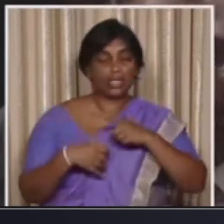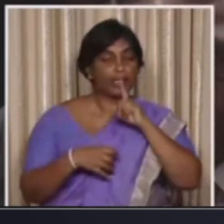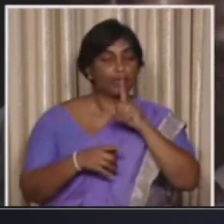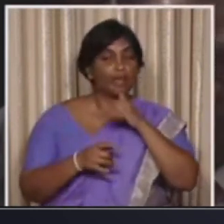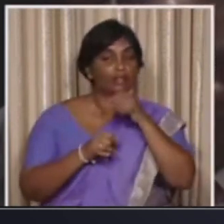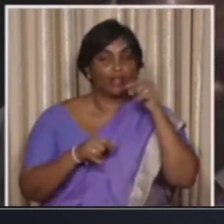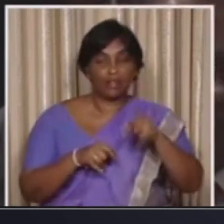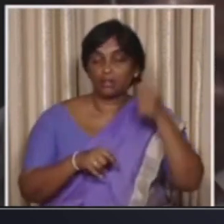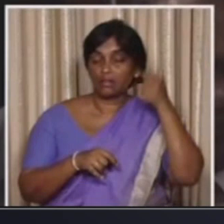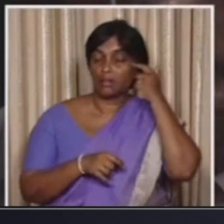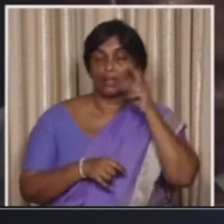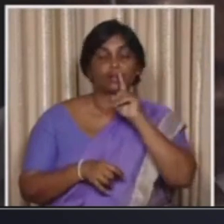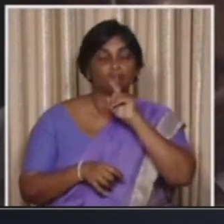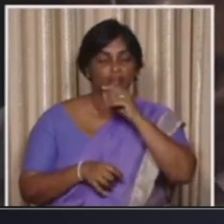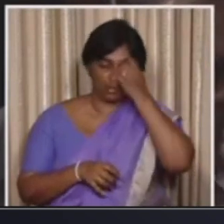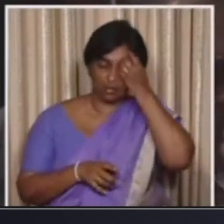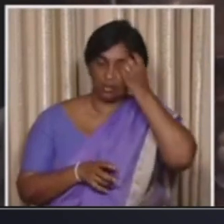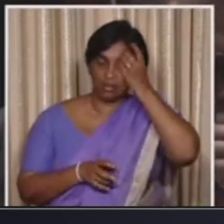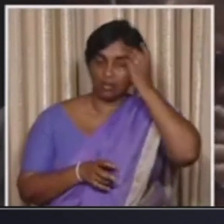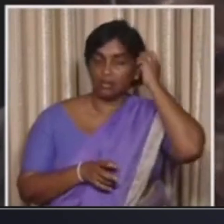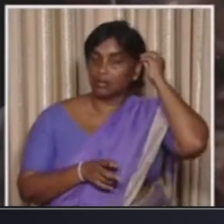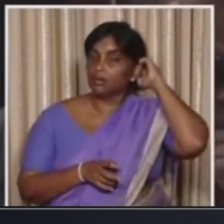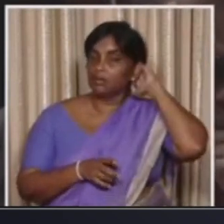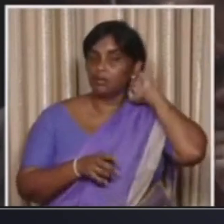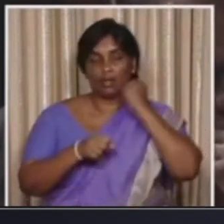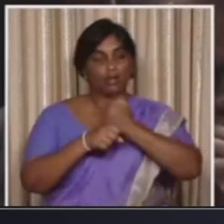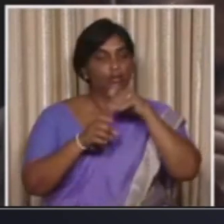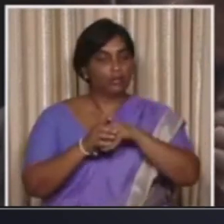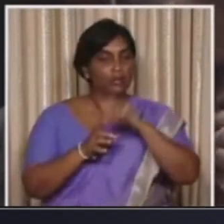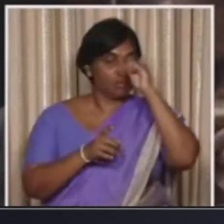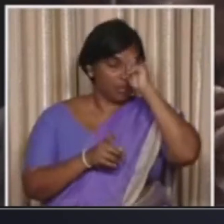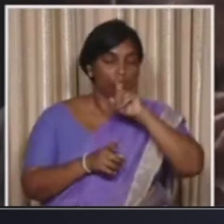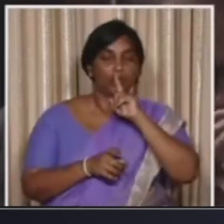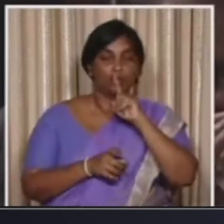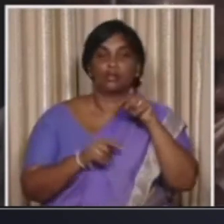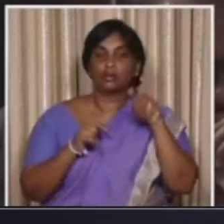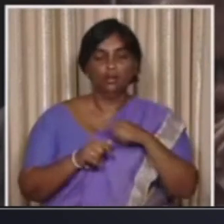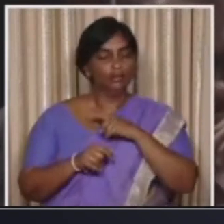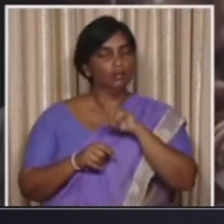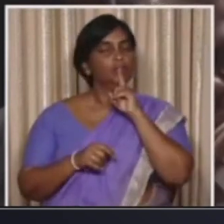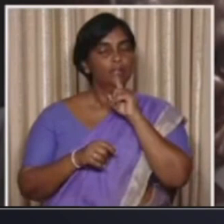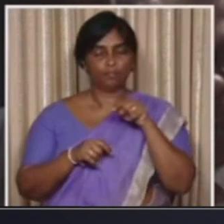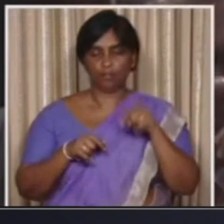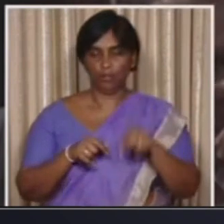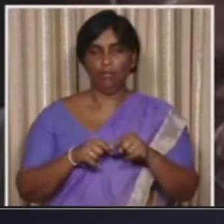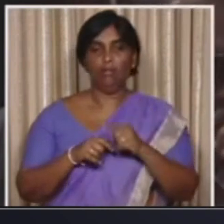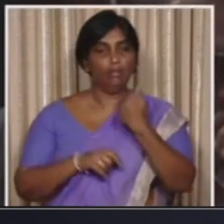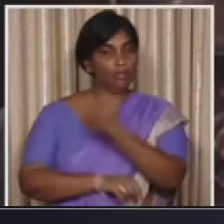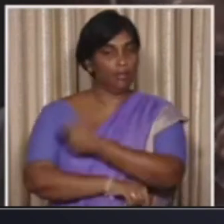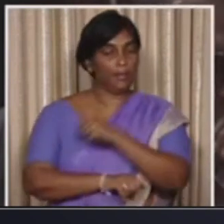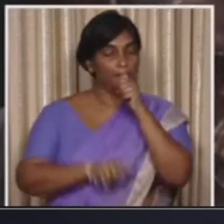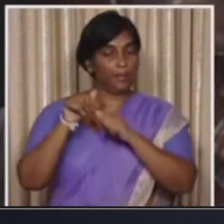කතා අද මතක් කරන්න කියලා මේ ආණ්ඩුවේ ඉන්න ලොකු මහත්තුරුන්ගෙන් අපි අහනවා අපි කියනවා අද හියුමන් නිමරලොබින්